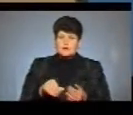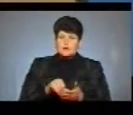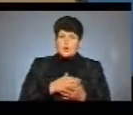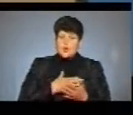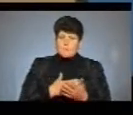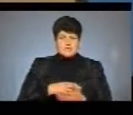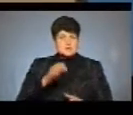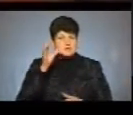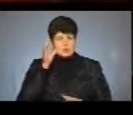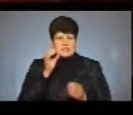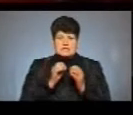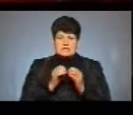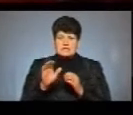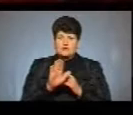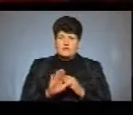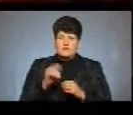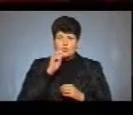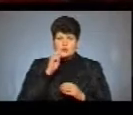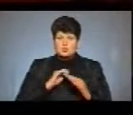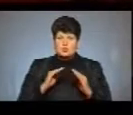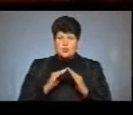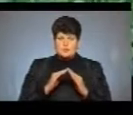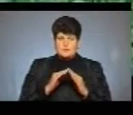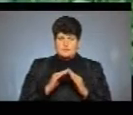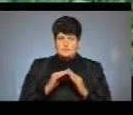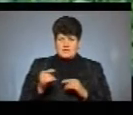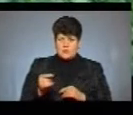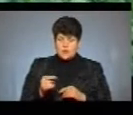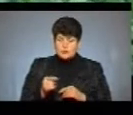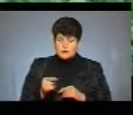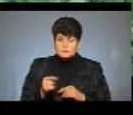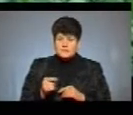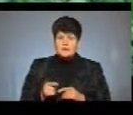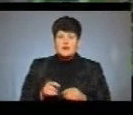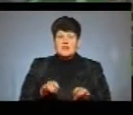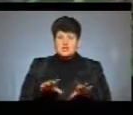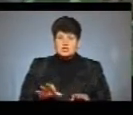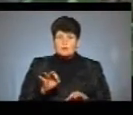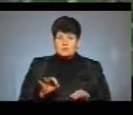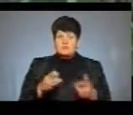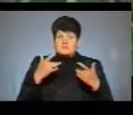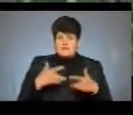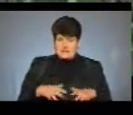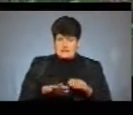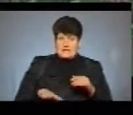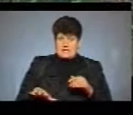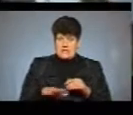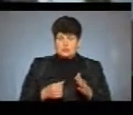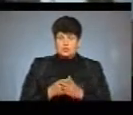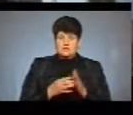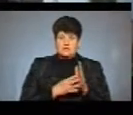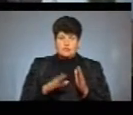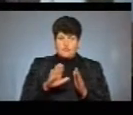громадських слуханнях 10 вересня в Українському домі в Тернополі. Рішення про те, що дачники мають звільнити ділянки до 9 вересня,